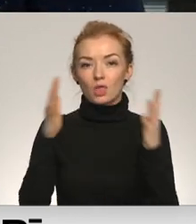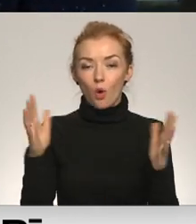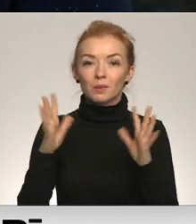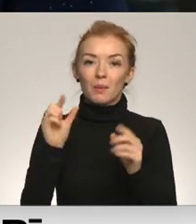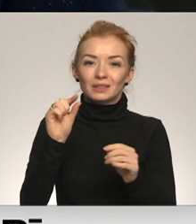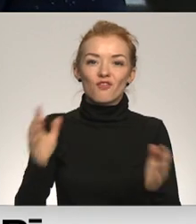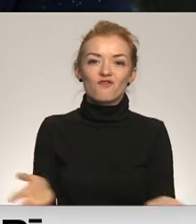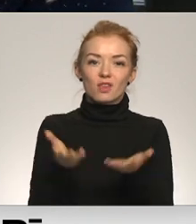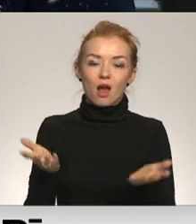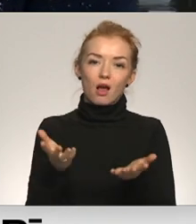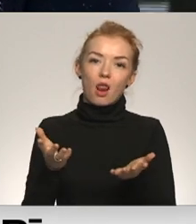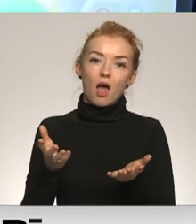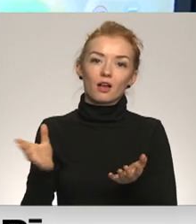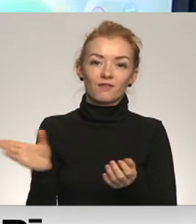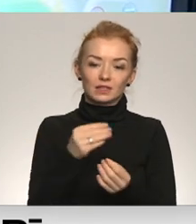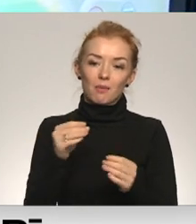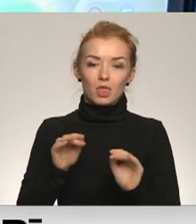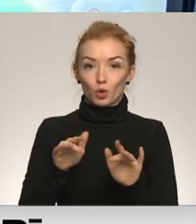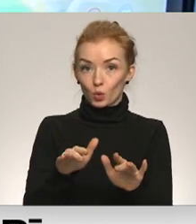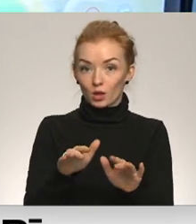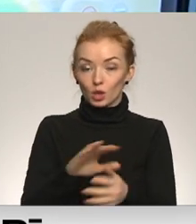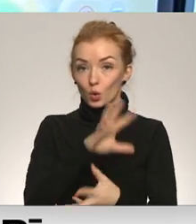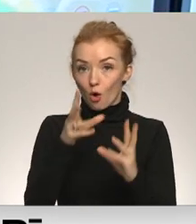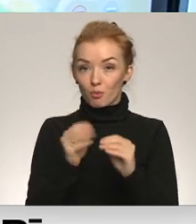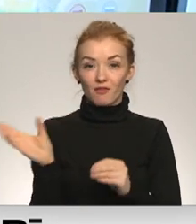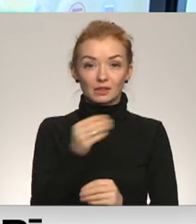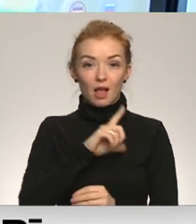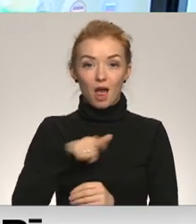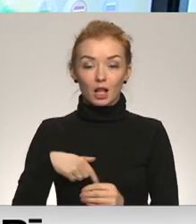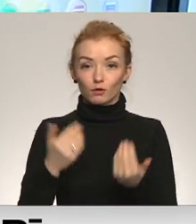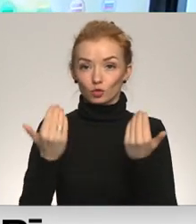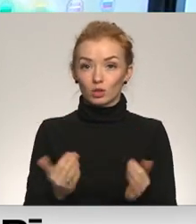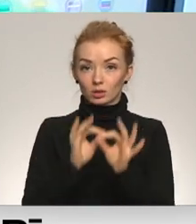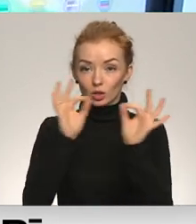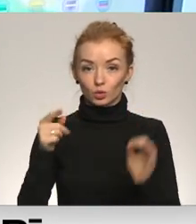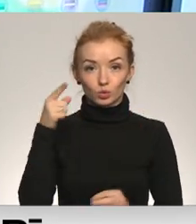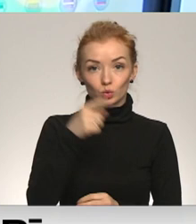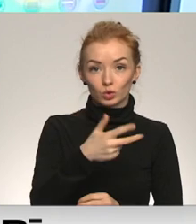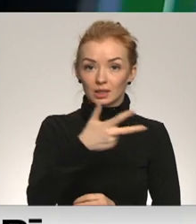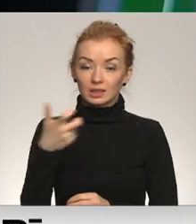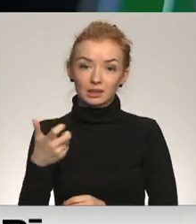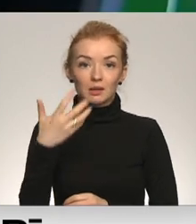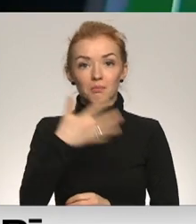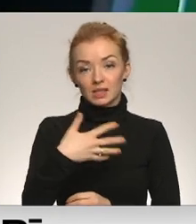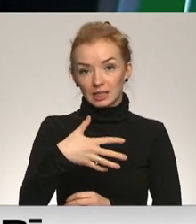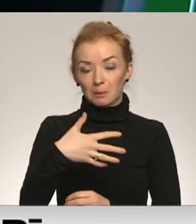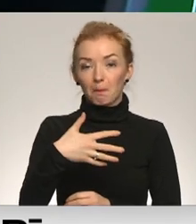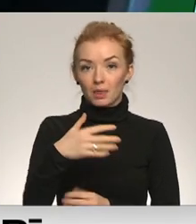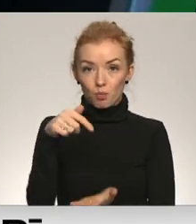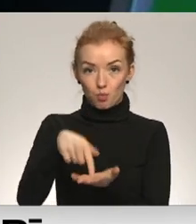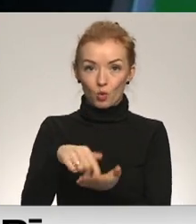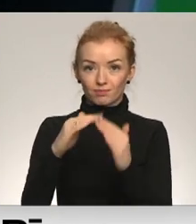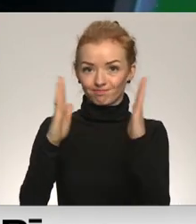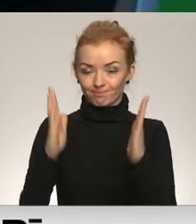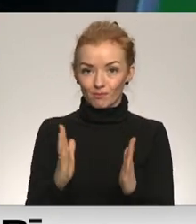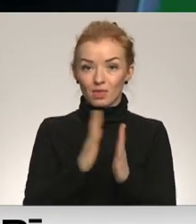visiem darboties ar šiem tarumātiem. Kopumā visā Latvijā šodien darbu sāk 1350 depozīta punkti. Vidēji